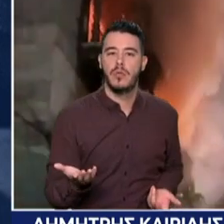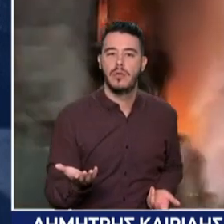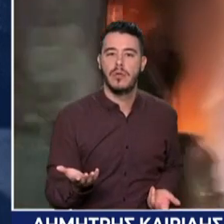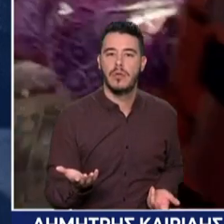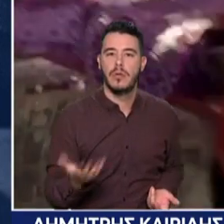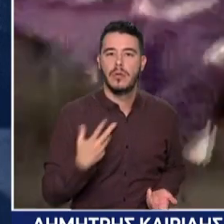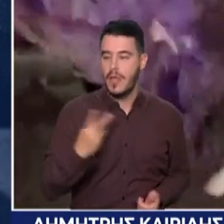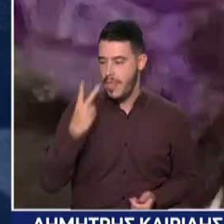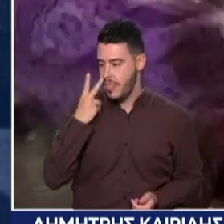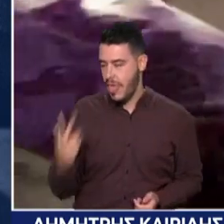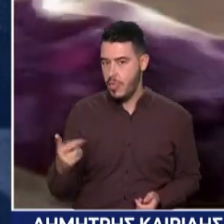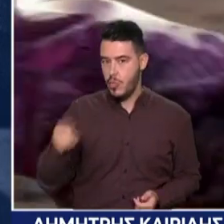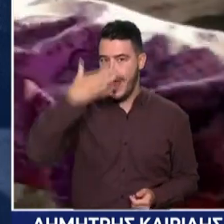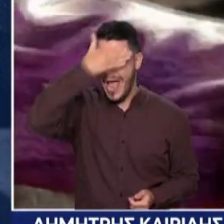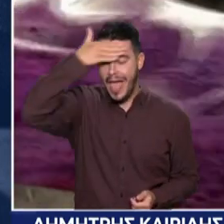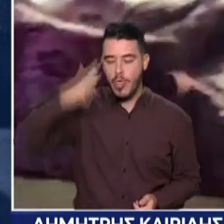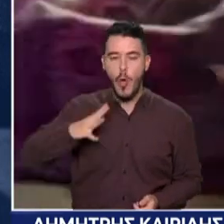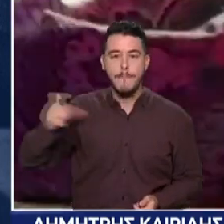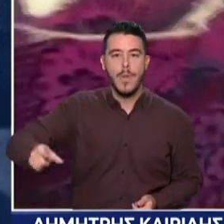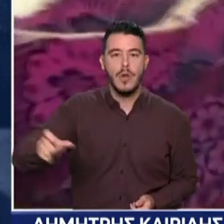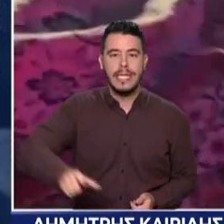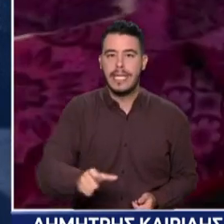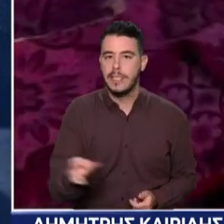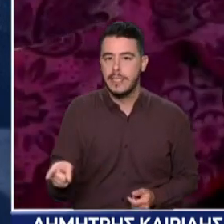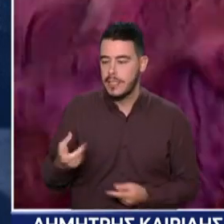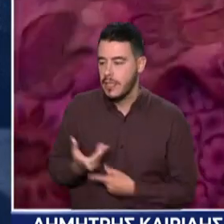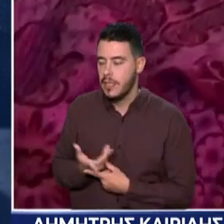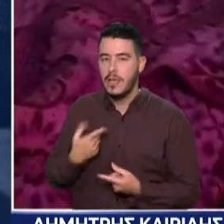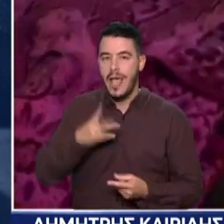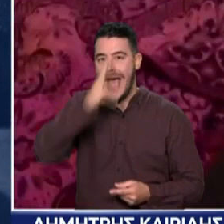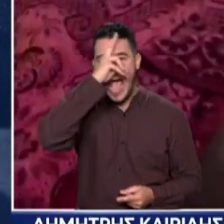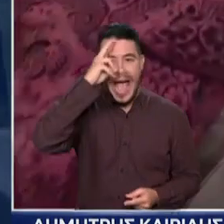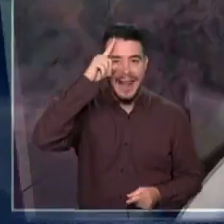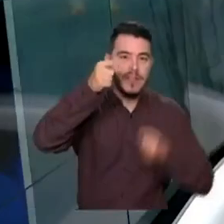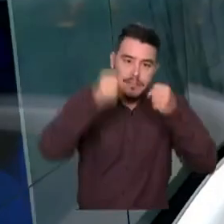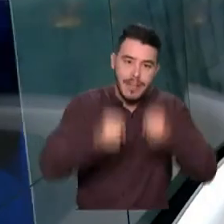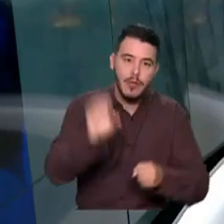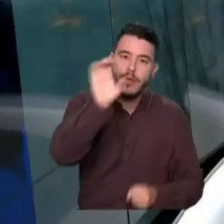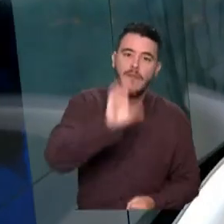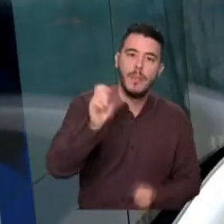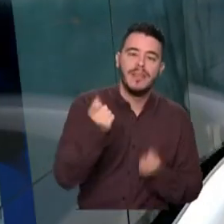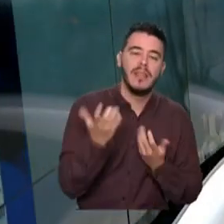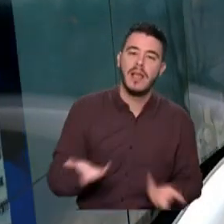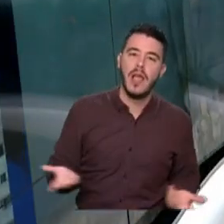τους αμάχους στη Γάζα. Καταλαβαίνετε τι εννοώ. Απόλυτα. Κύριε Υπουργέ, σας ευχαριστώ πολύ. Είμαστε μόνο